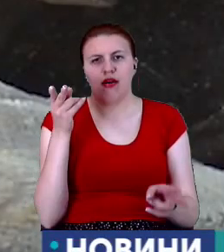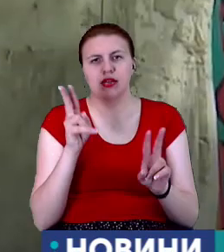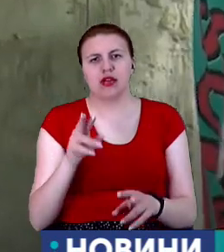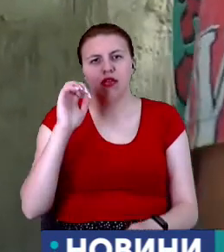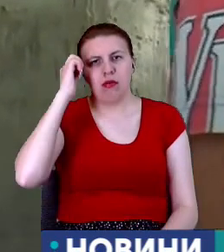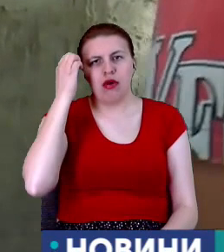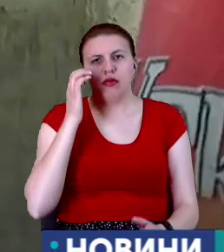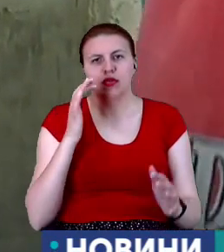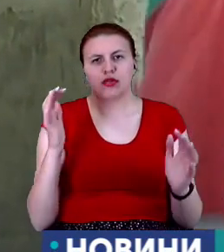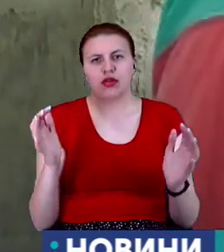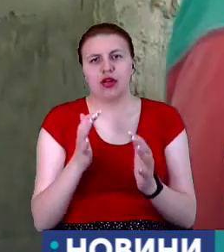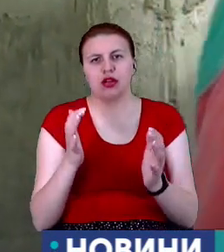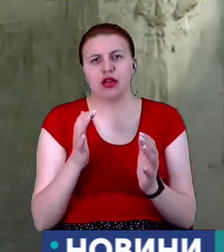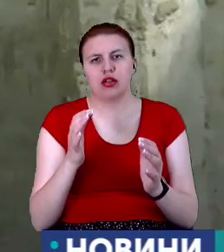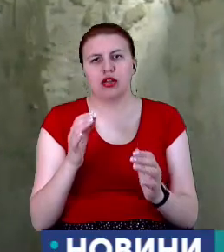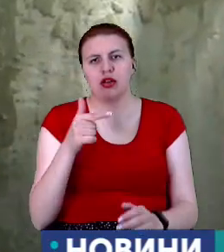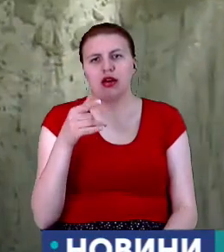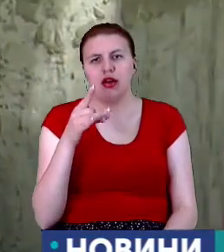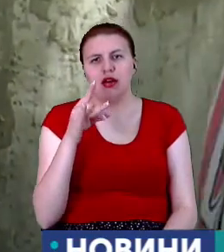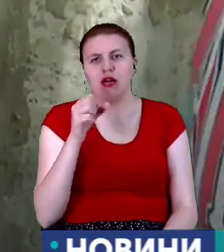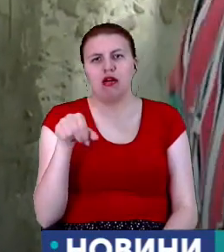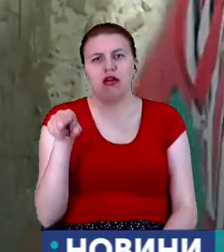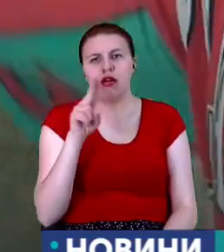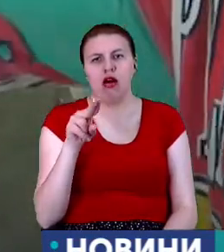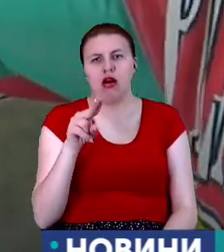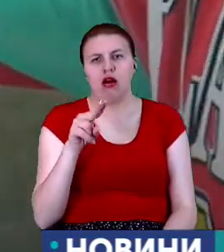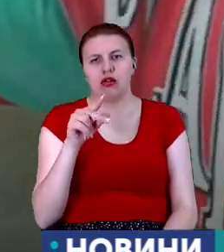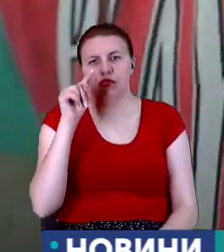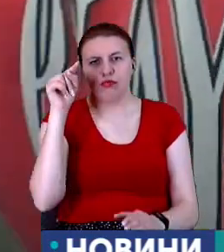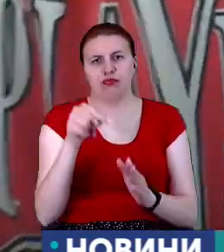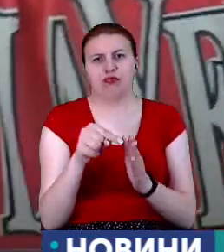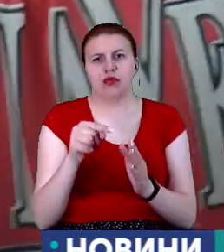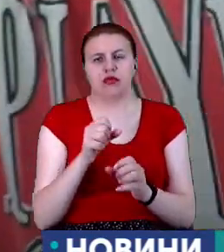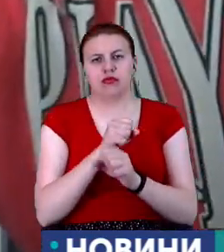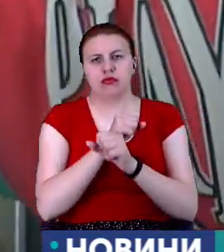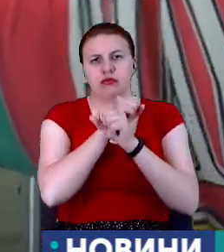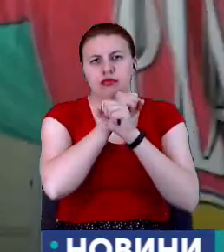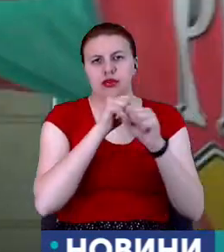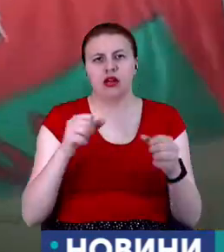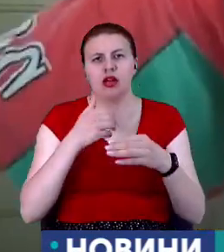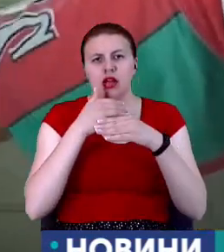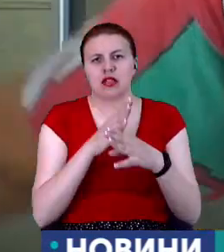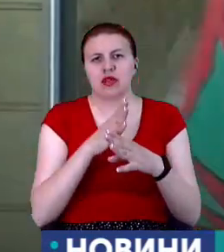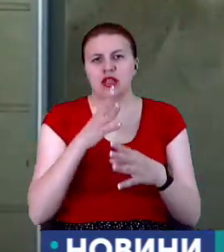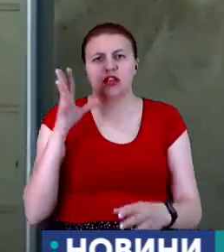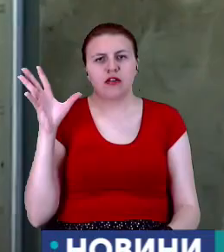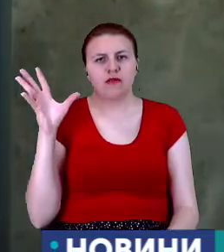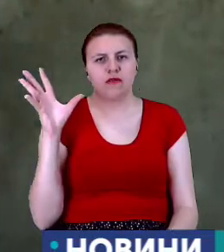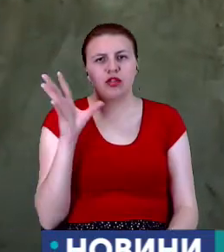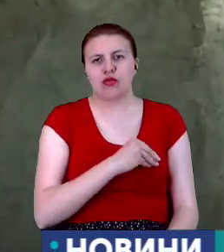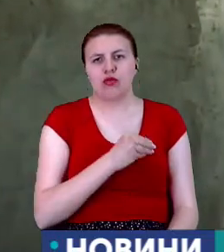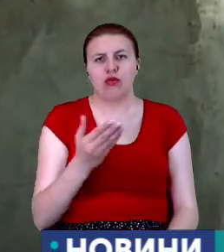подвір'ї. Град упав. Розбита була всього. Це повністю, раніше дерев'яне